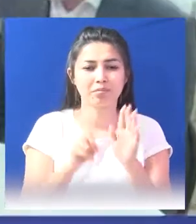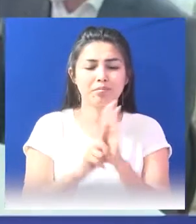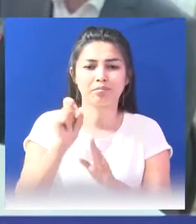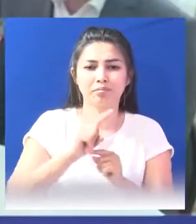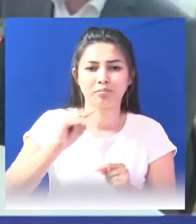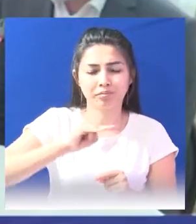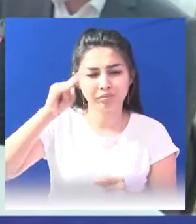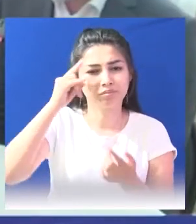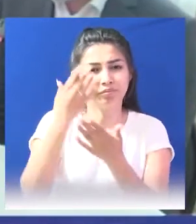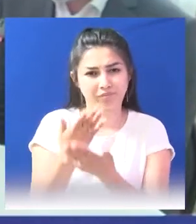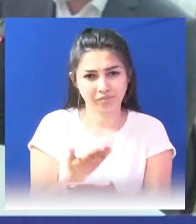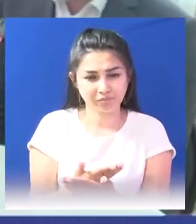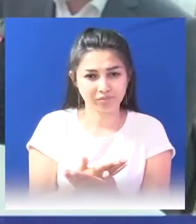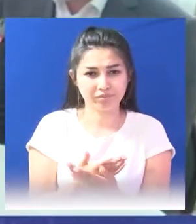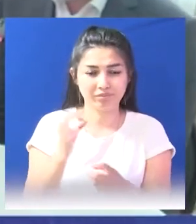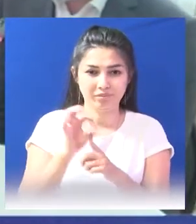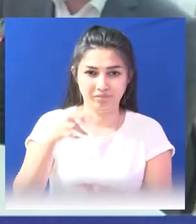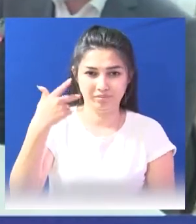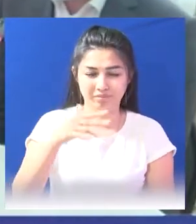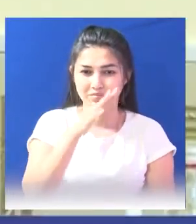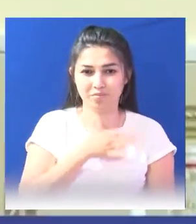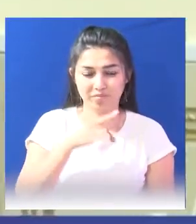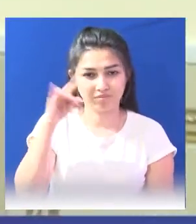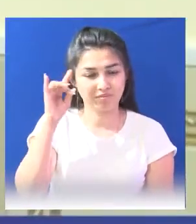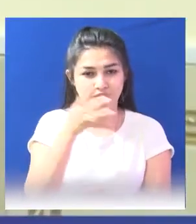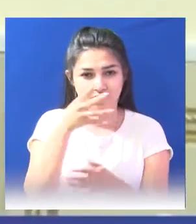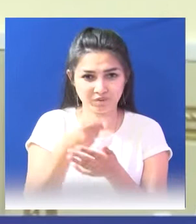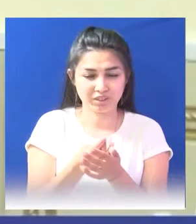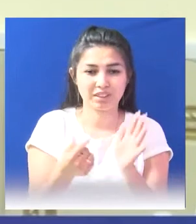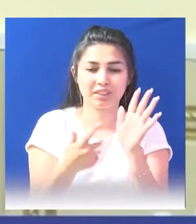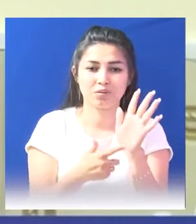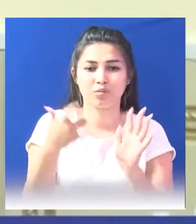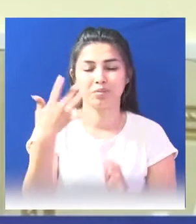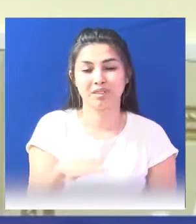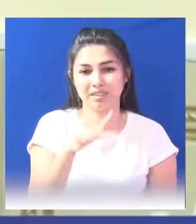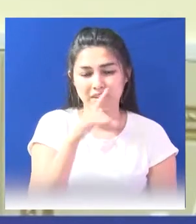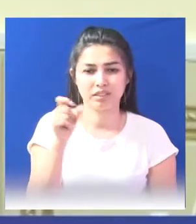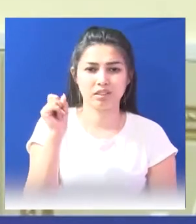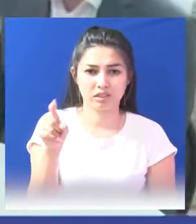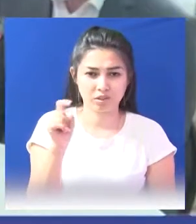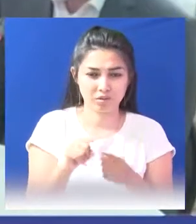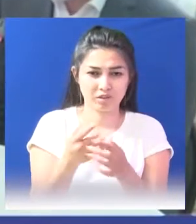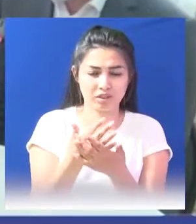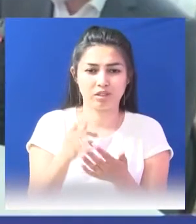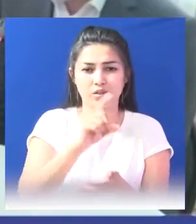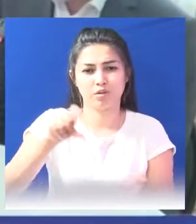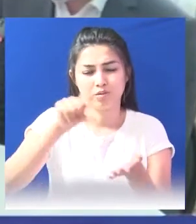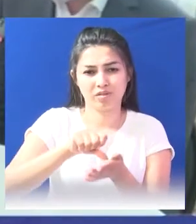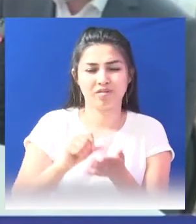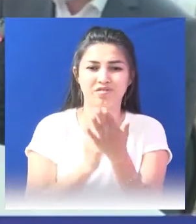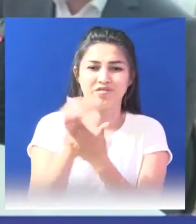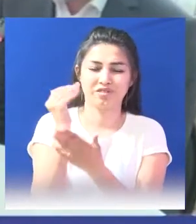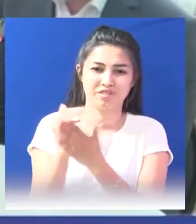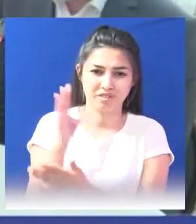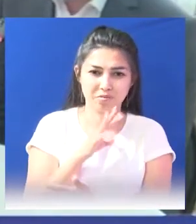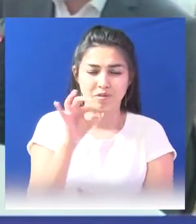степь», состоявшейся в преддверии 30-летия независимости страны и 750-летия Золотой Орды, приняли участие верховные